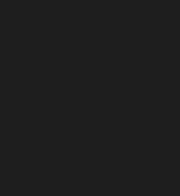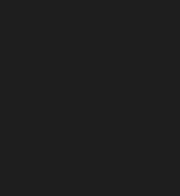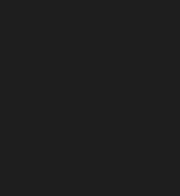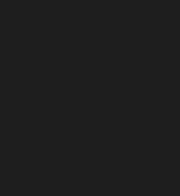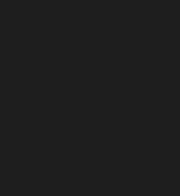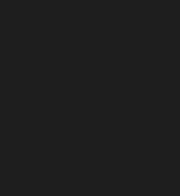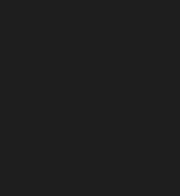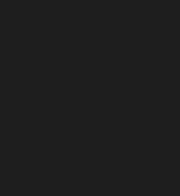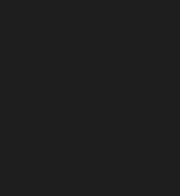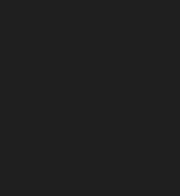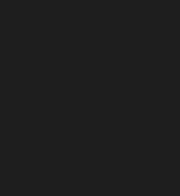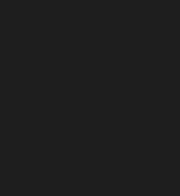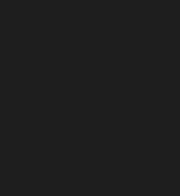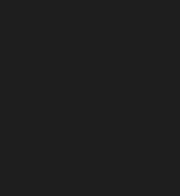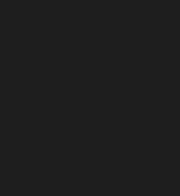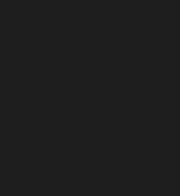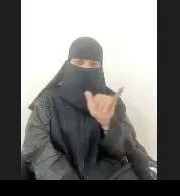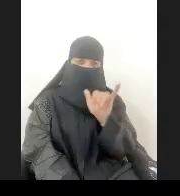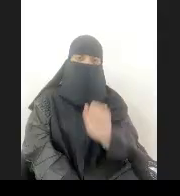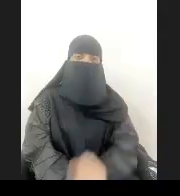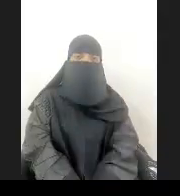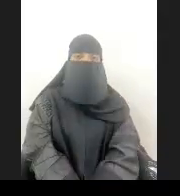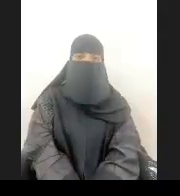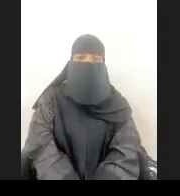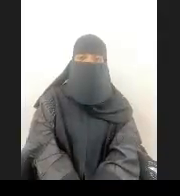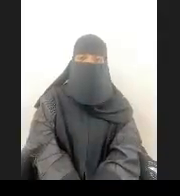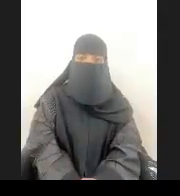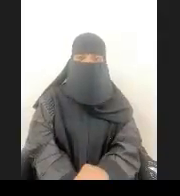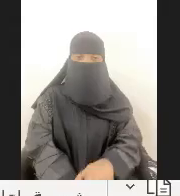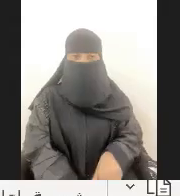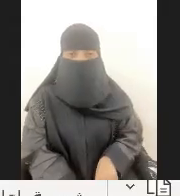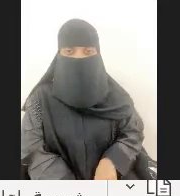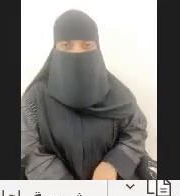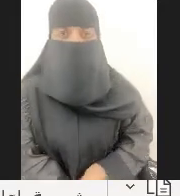بيئات التعلم المدمج. فضلي دكتورة.